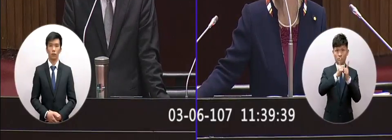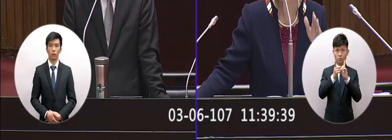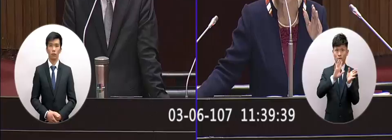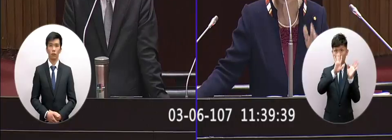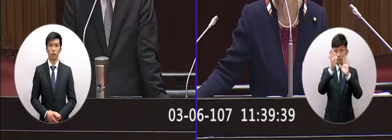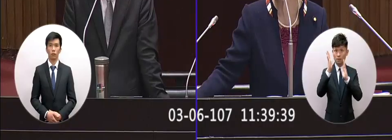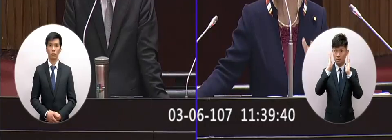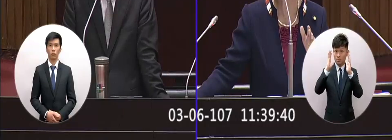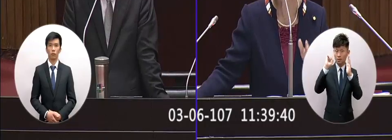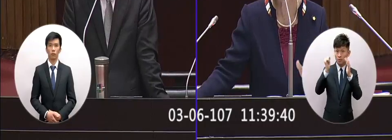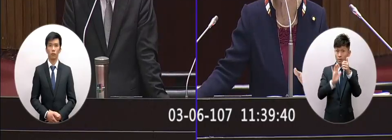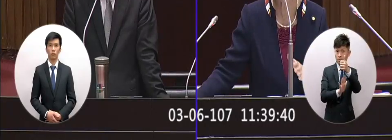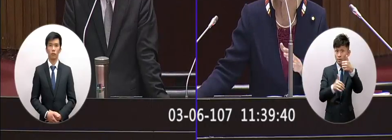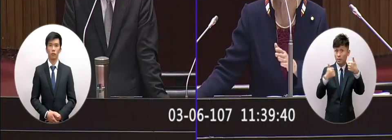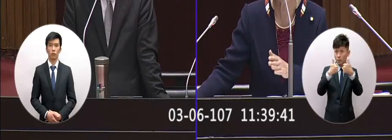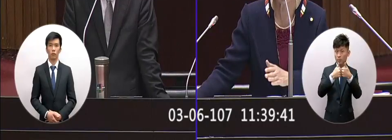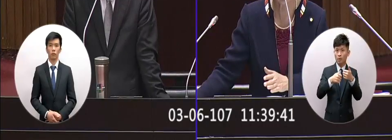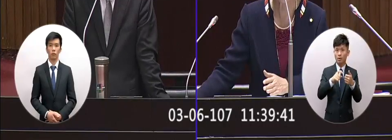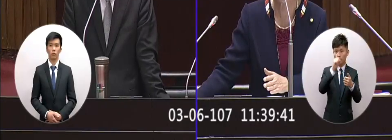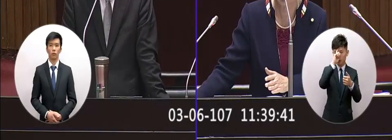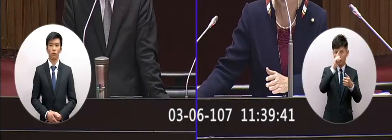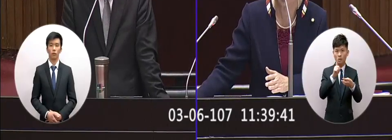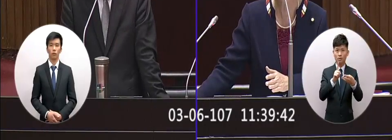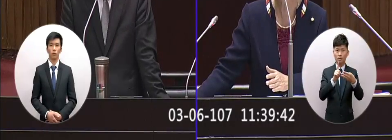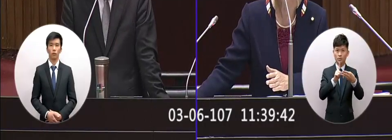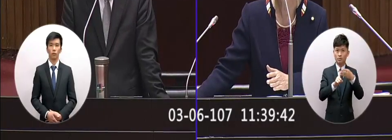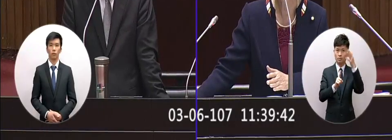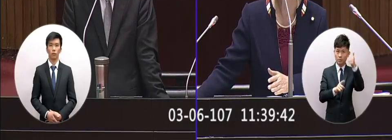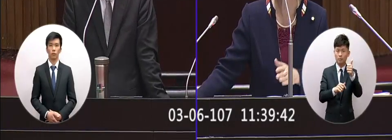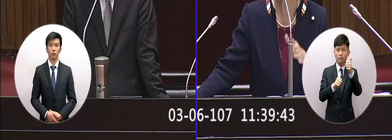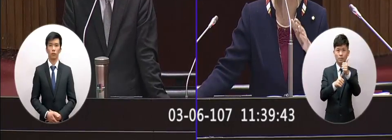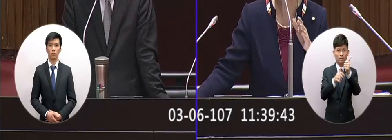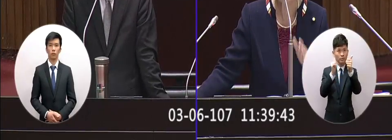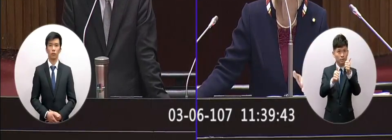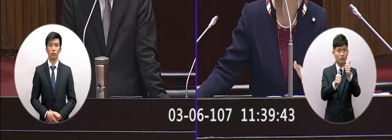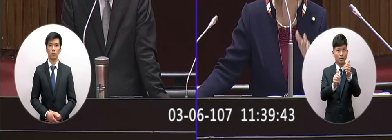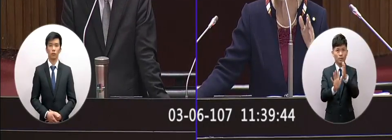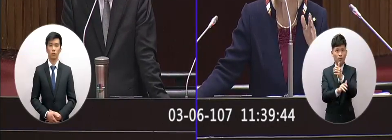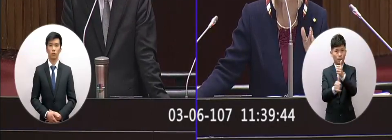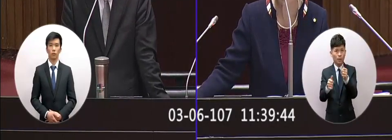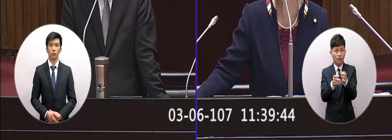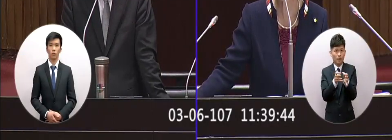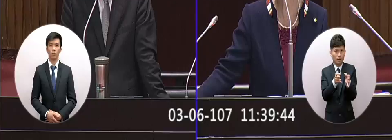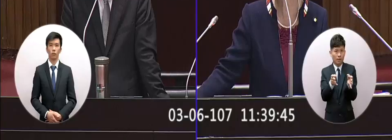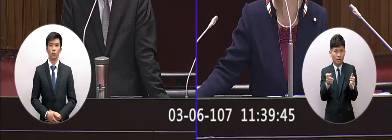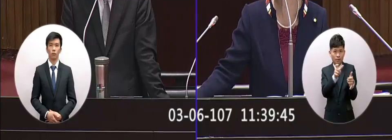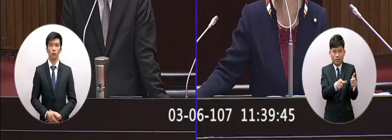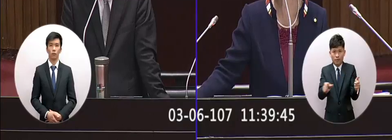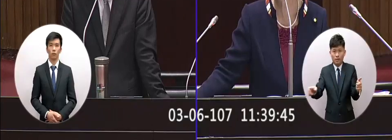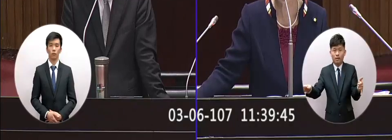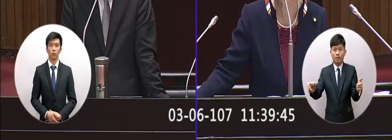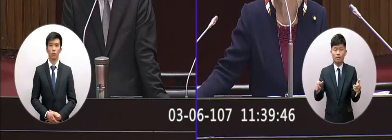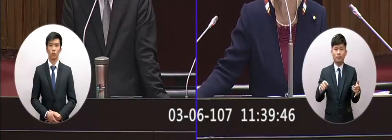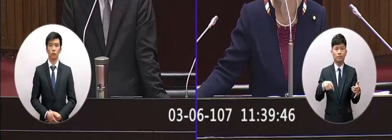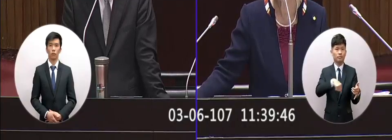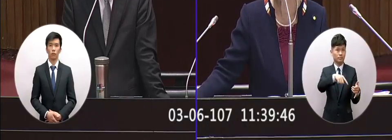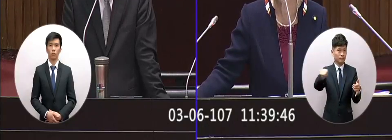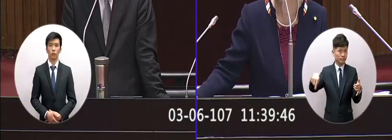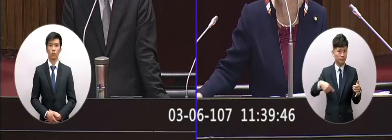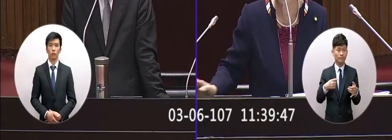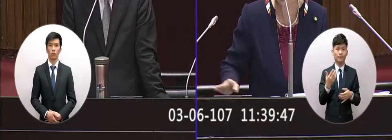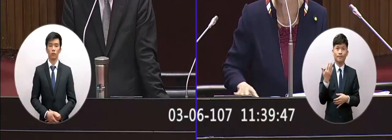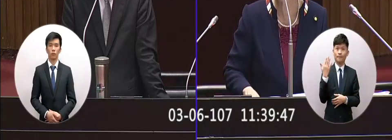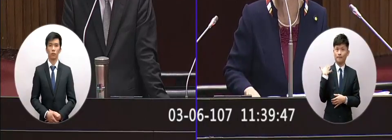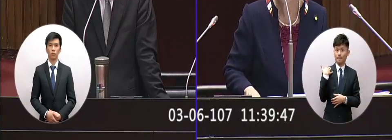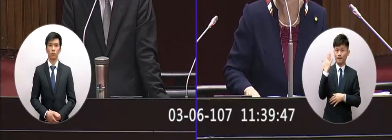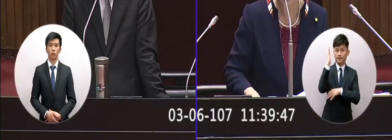面，不管是主任委员、副主任委员，或是所有的这些的委员。都要是非常的在这方面，他有过有这些，不